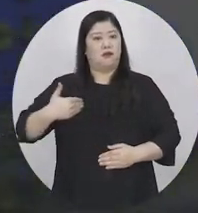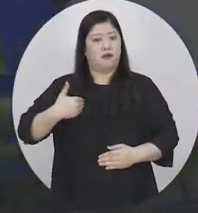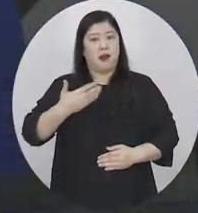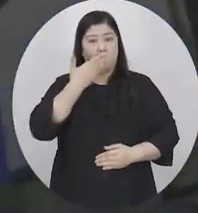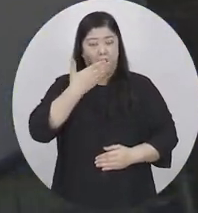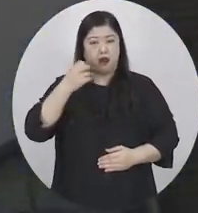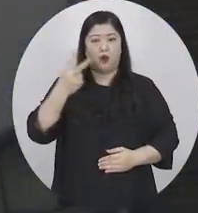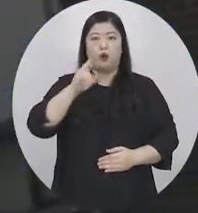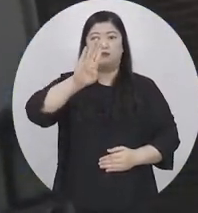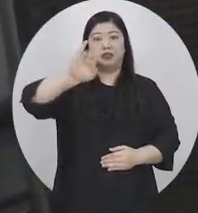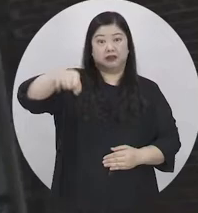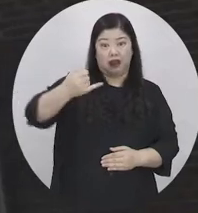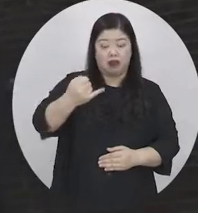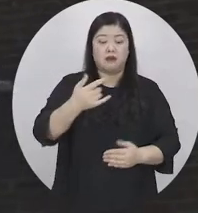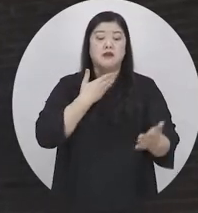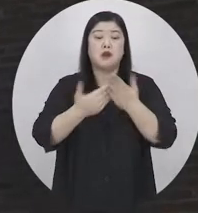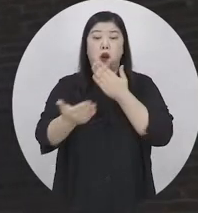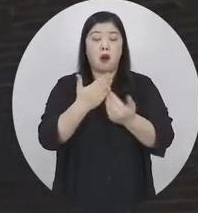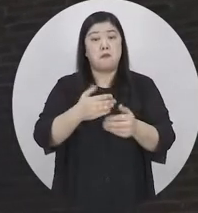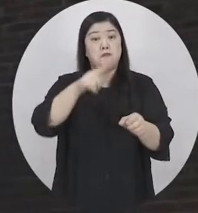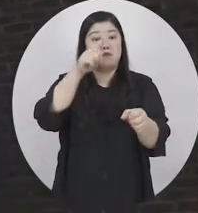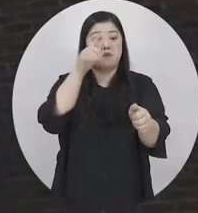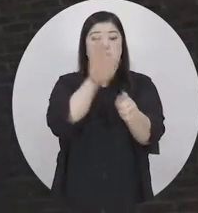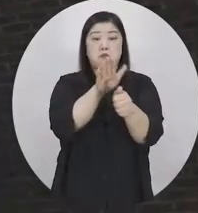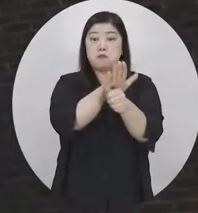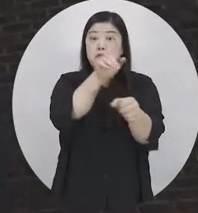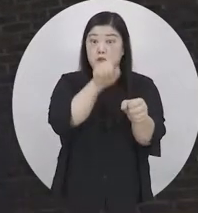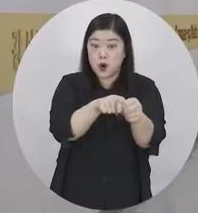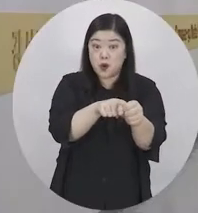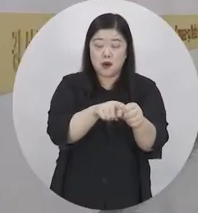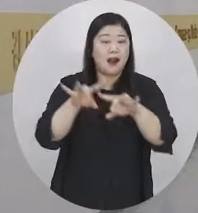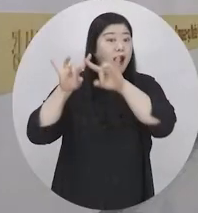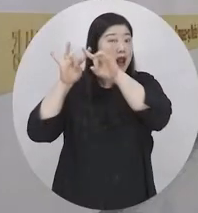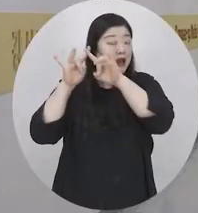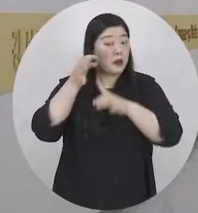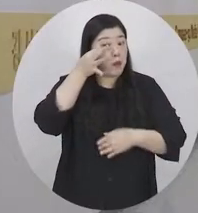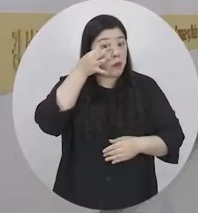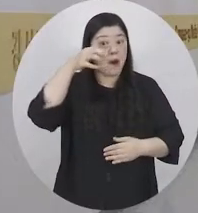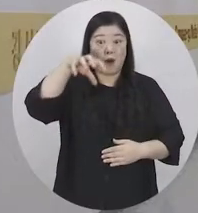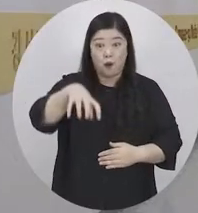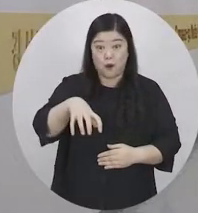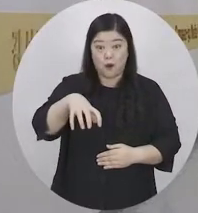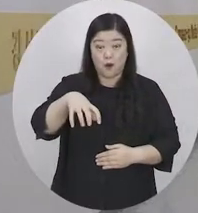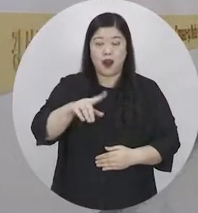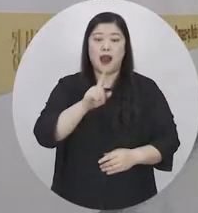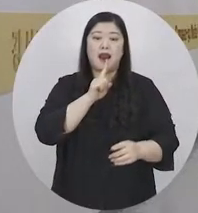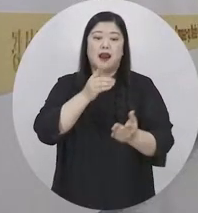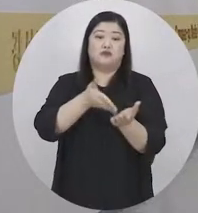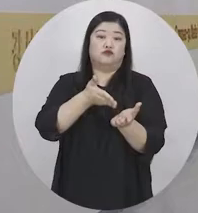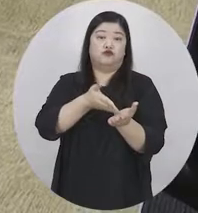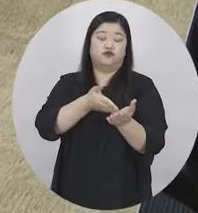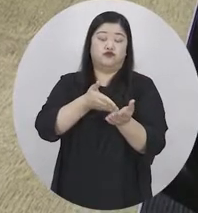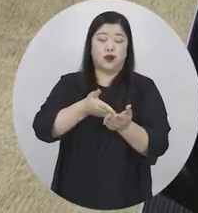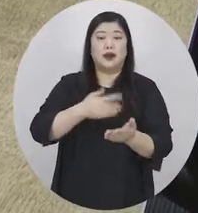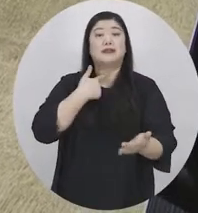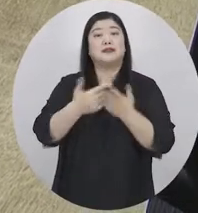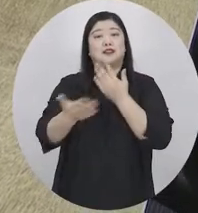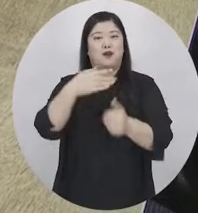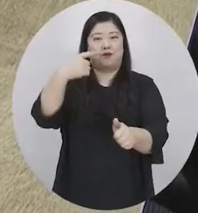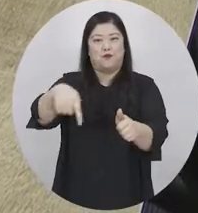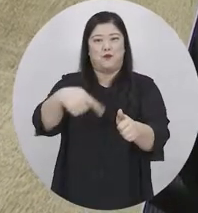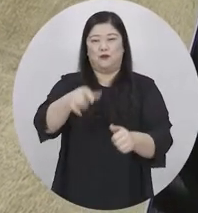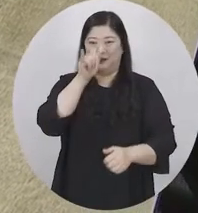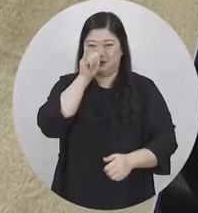자신감 향상과 크리에이터 경험을 돕기 위해 강서구 영상미디어센터 보이는 라디오 스튜디오에서 아나운서 체험